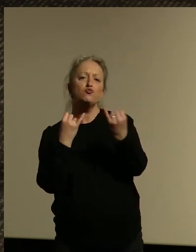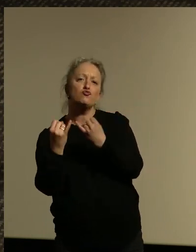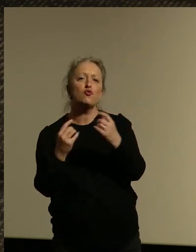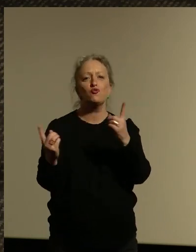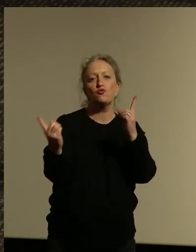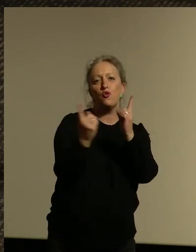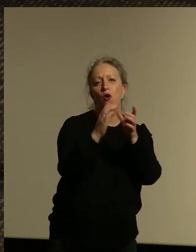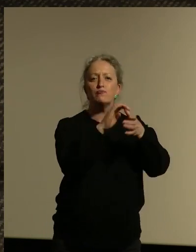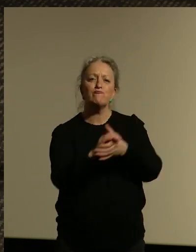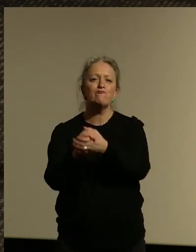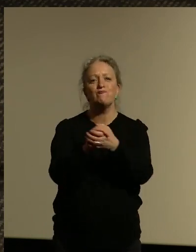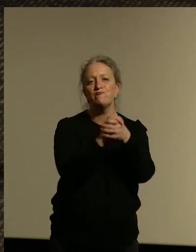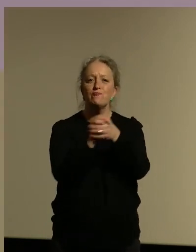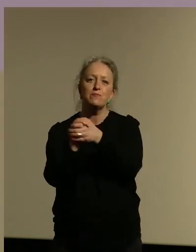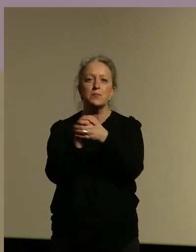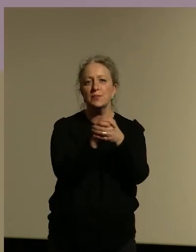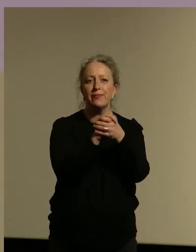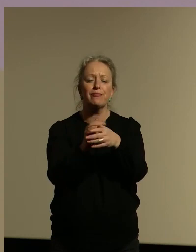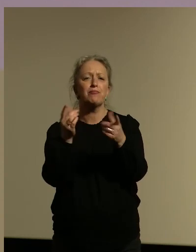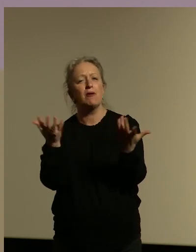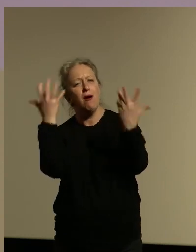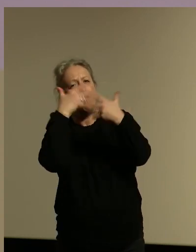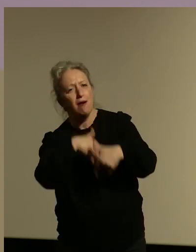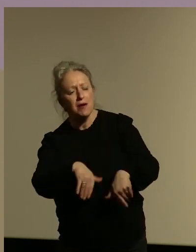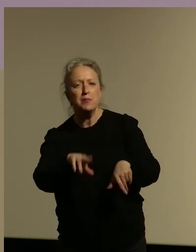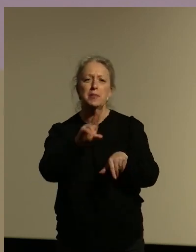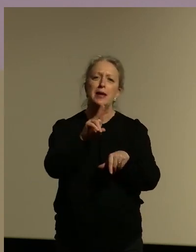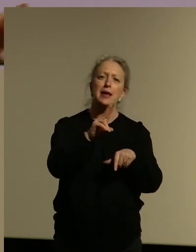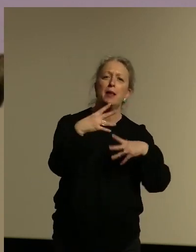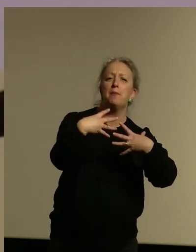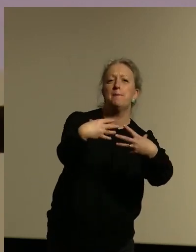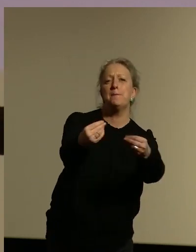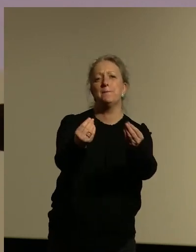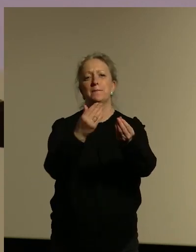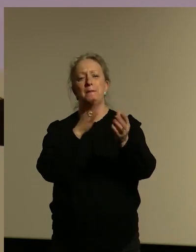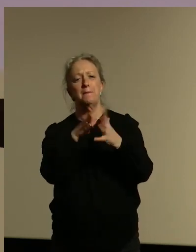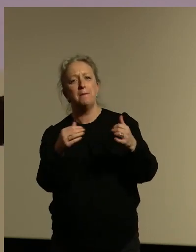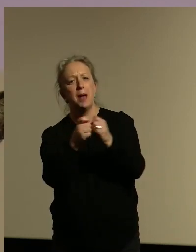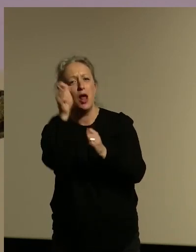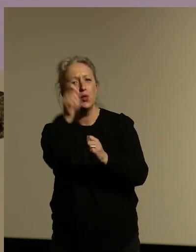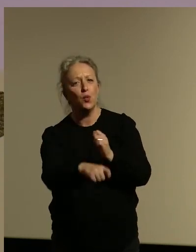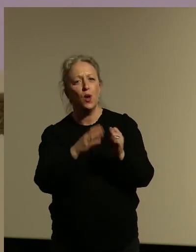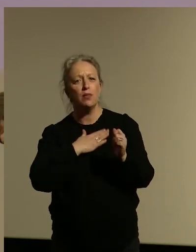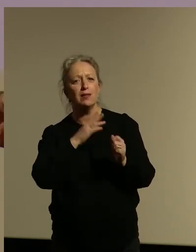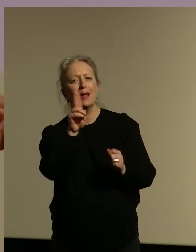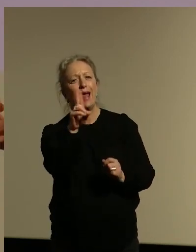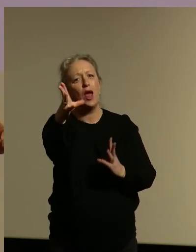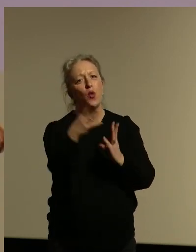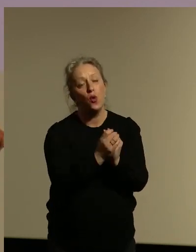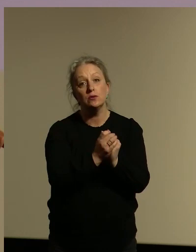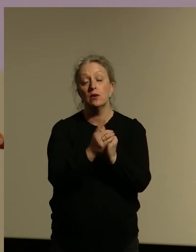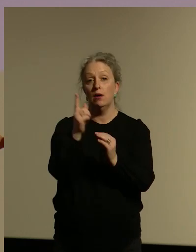käest kinni hoidmine, kellesse me armume, kelle poole meid tõmbab, kellega me tahame peret luua ja kõik muu. Ja kui